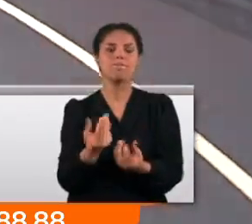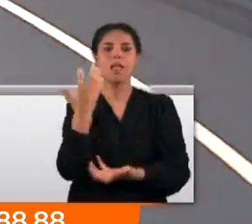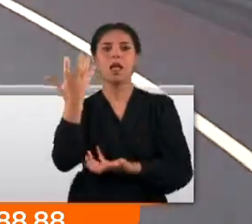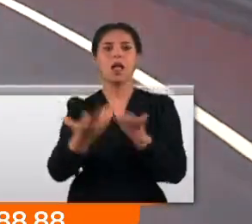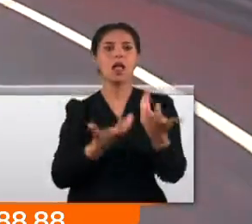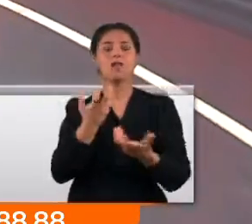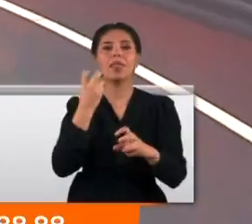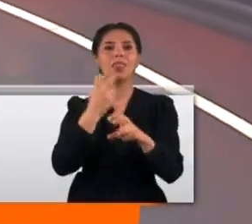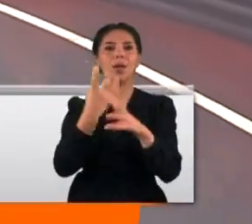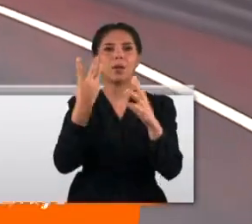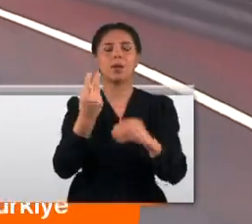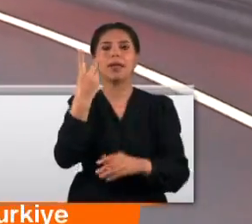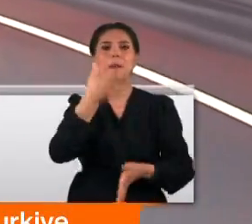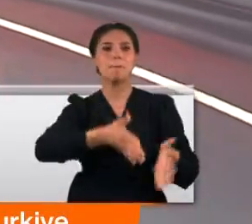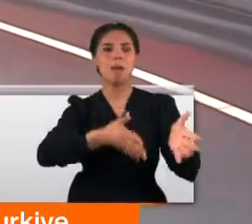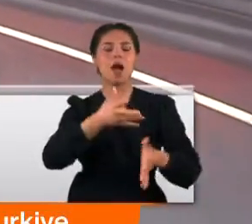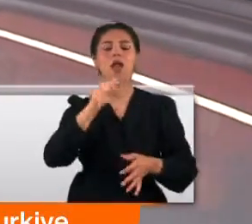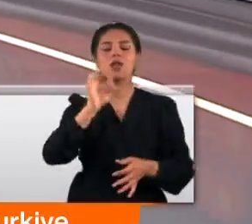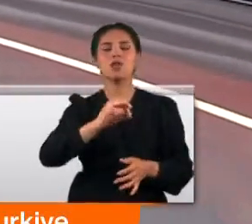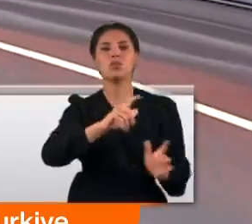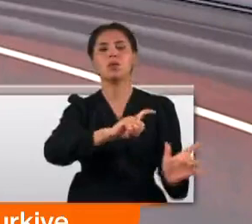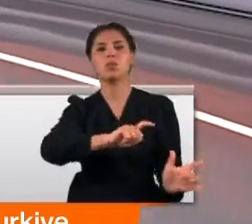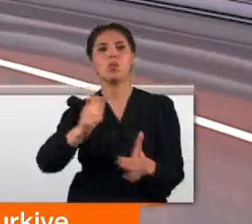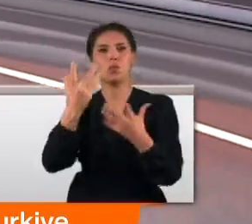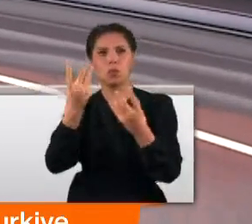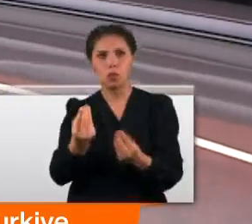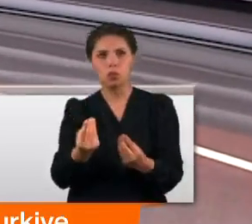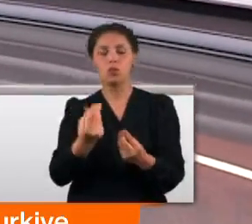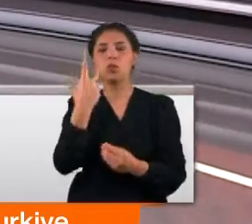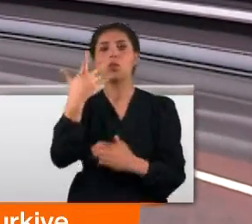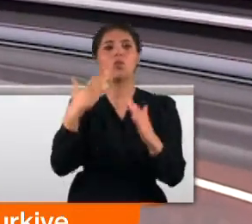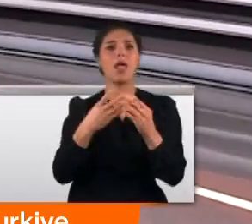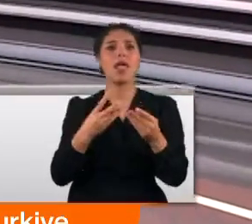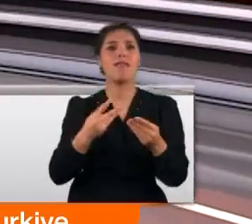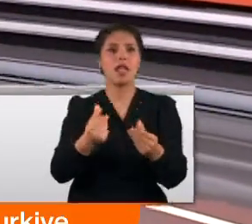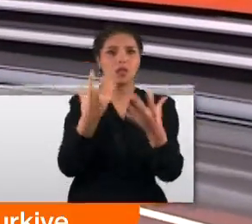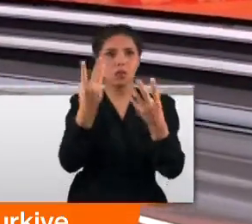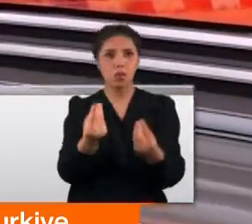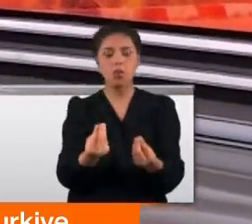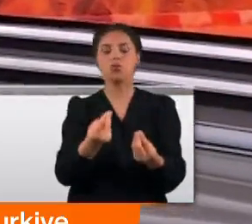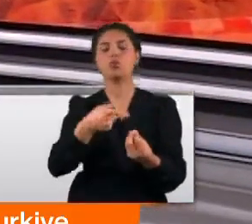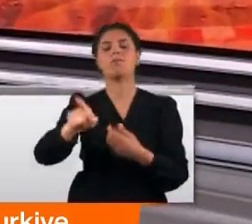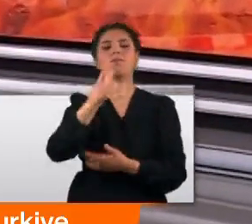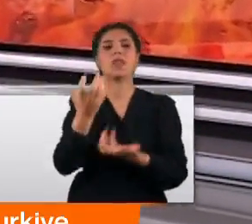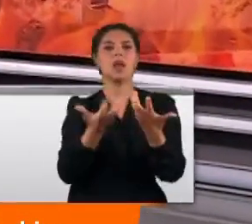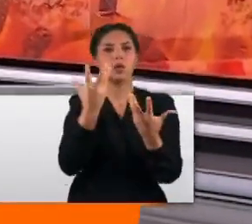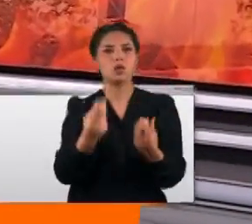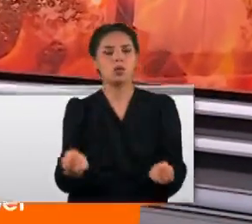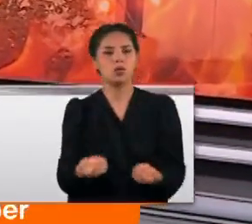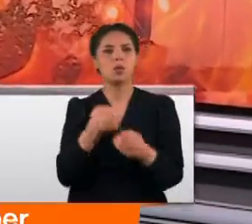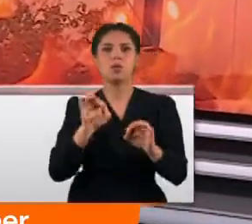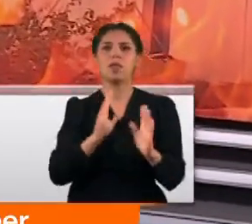Alevlerin tehdit ettiği iki mahalle tahliye edildi. Üç evin küle döndüğü yangının söndürme çalışmaları şu dakikalarda da